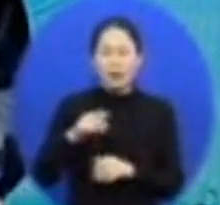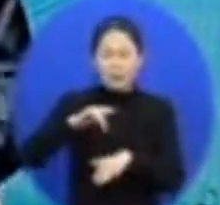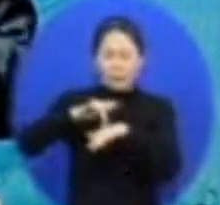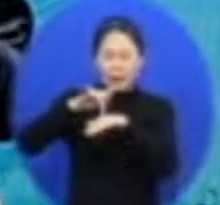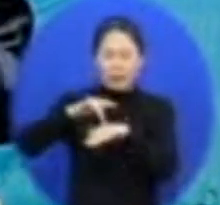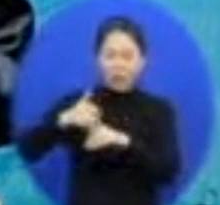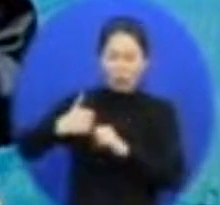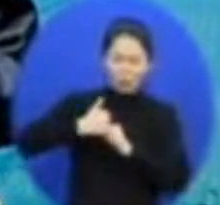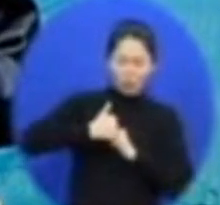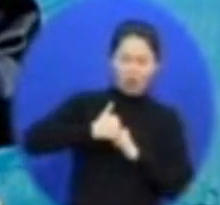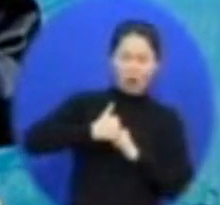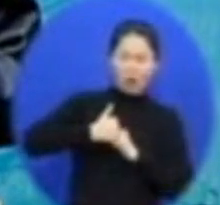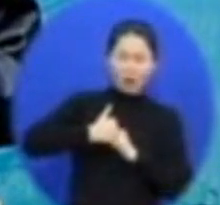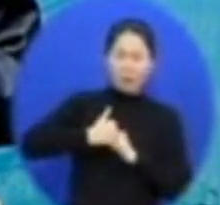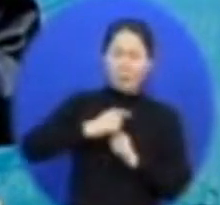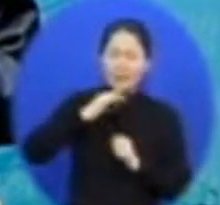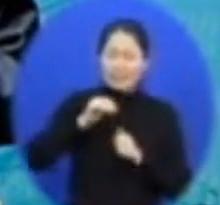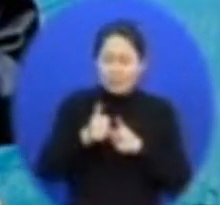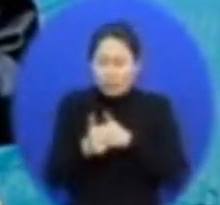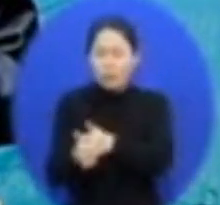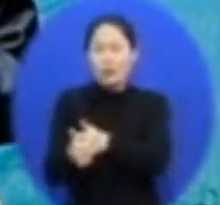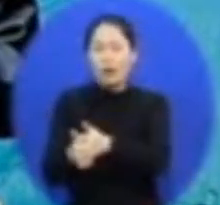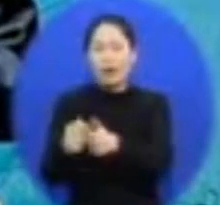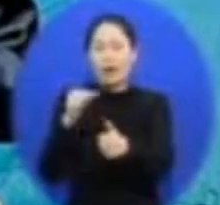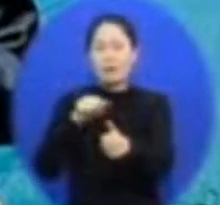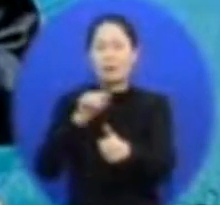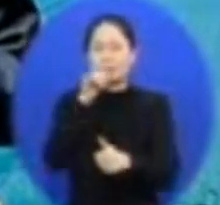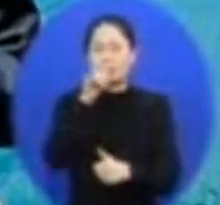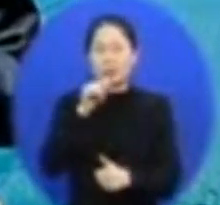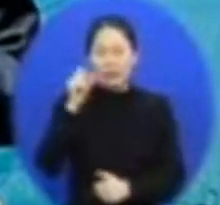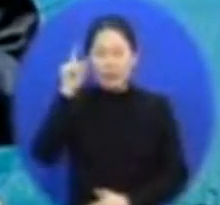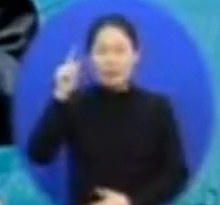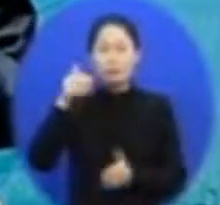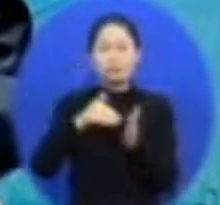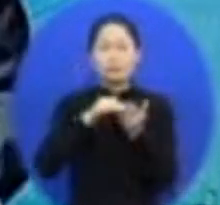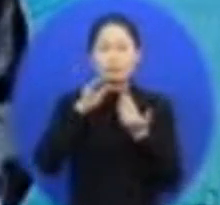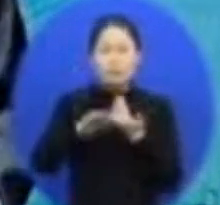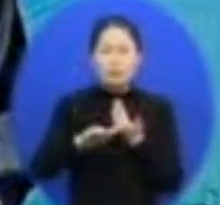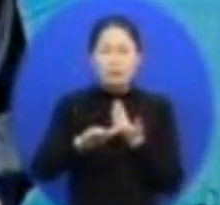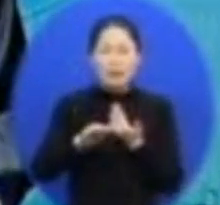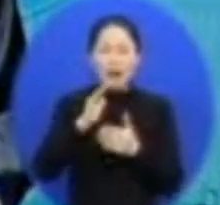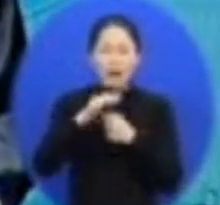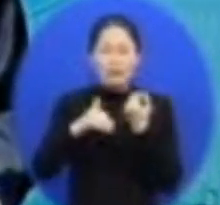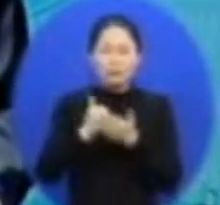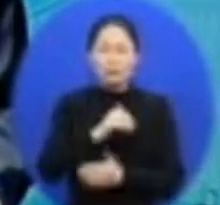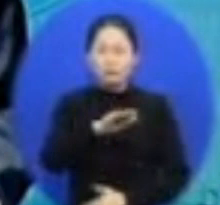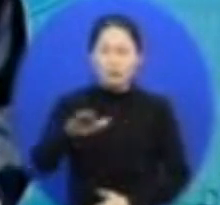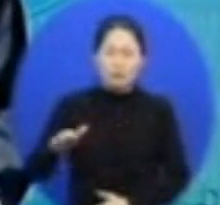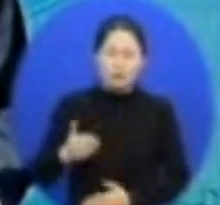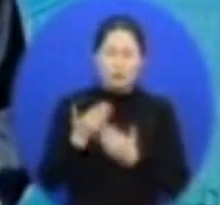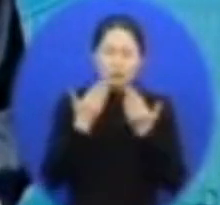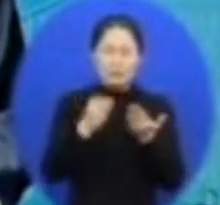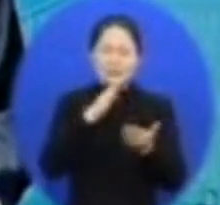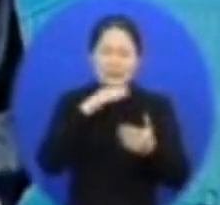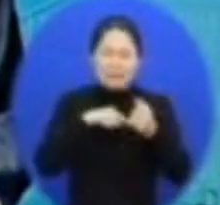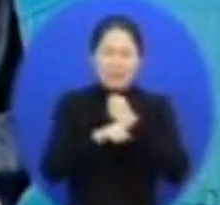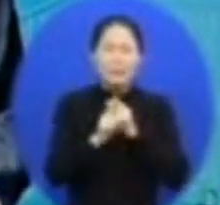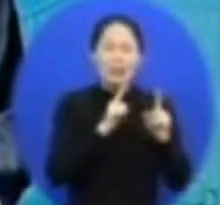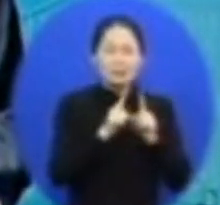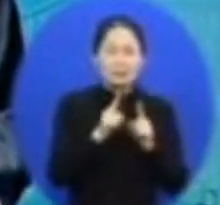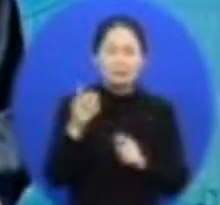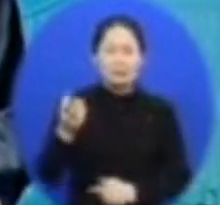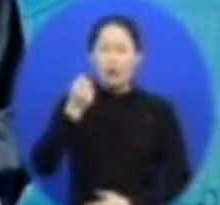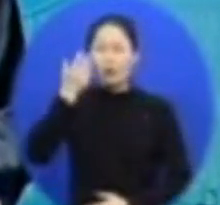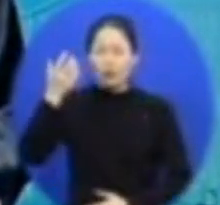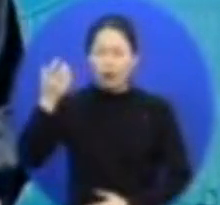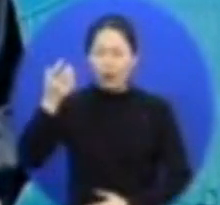공격을 당하기만 하는 게 아닙니다 깨닫고 보면 이제 하나님이 우리에게 주신 진리의 말씀 성령의